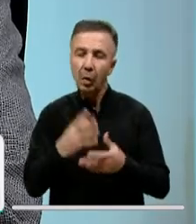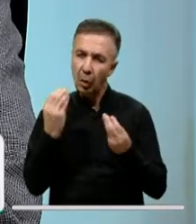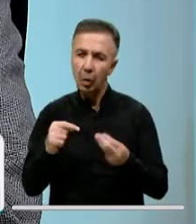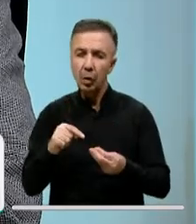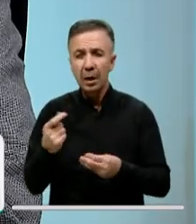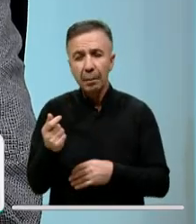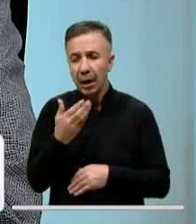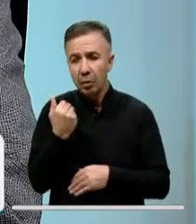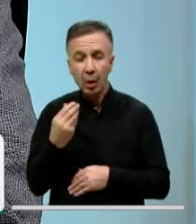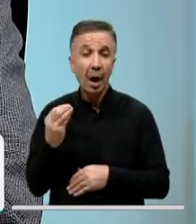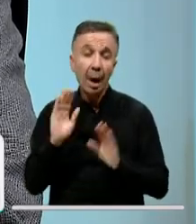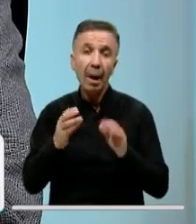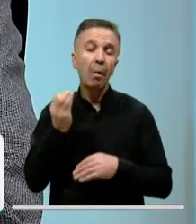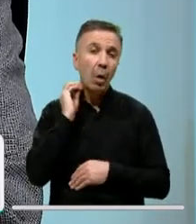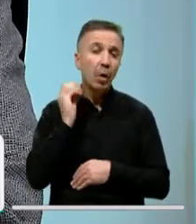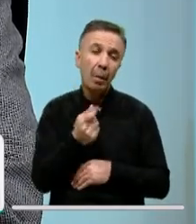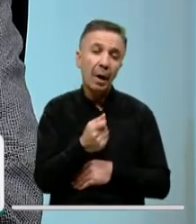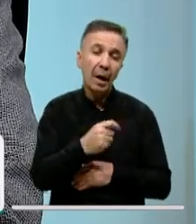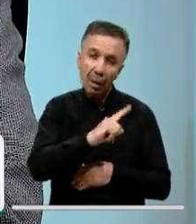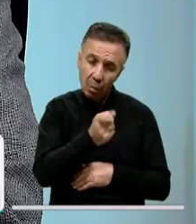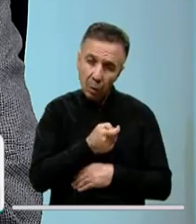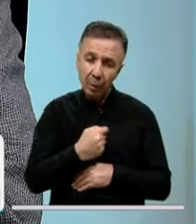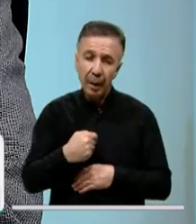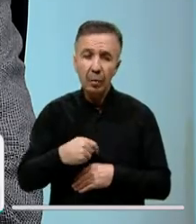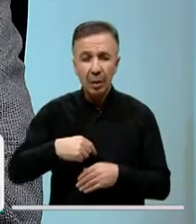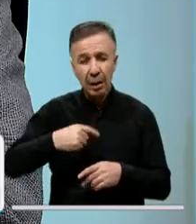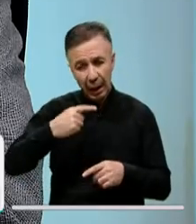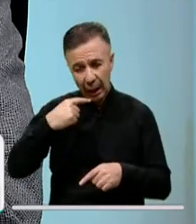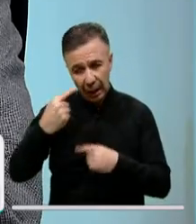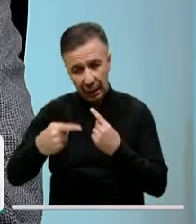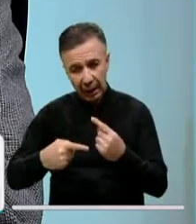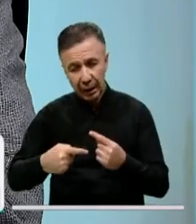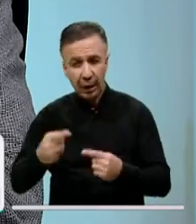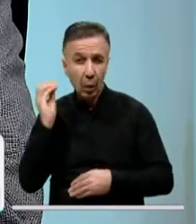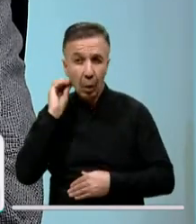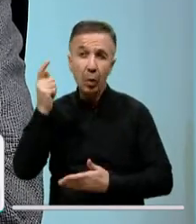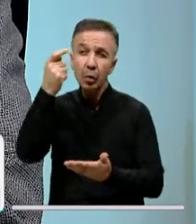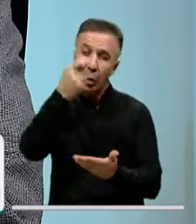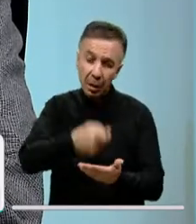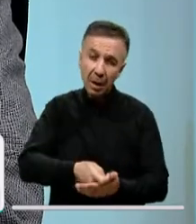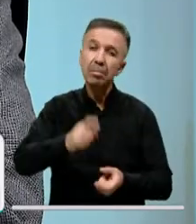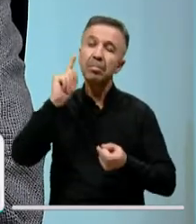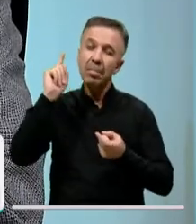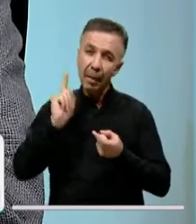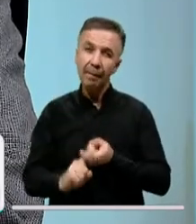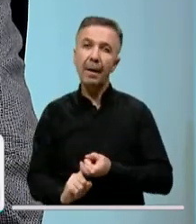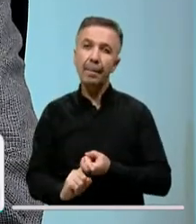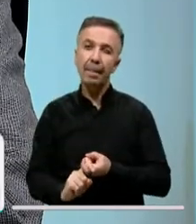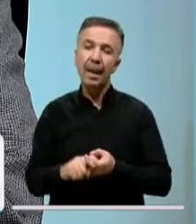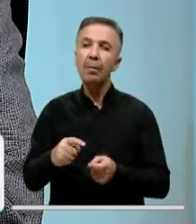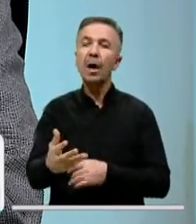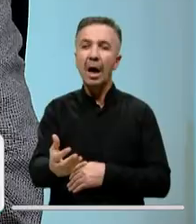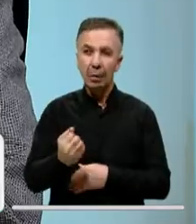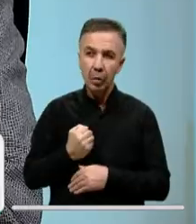yok ama borç aldı. Dedi ki Allah'ın izniyle ben bunu ileriki dönemde öderim. Ve bu